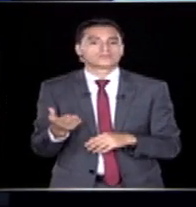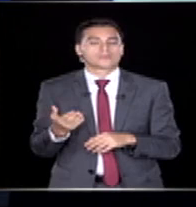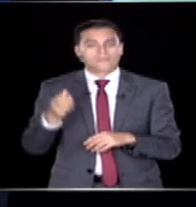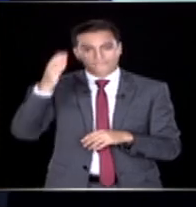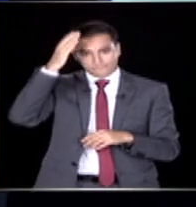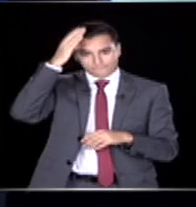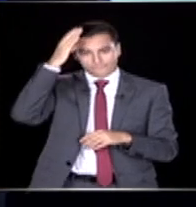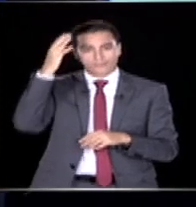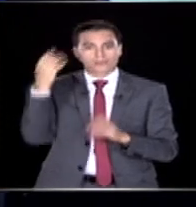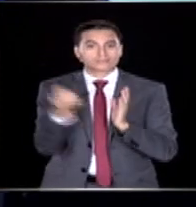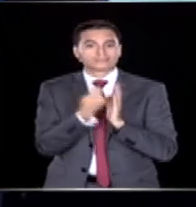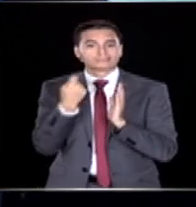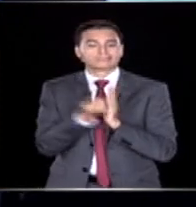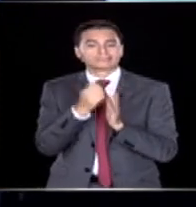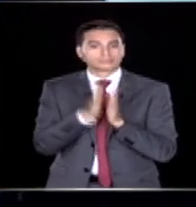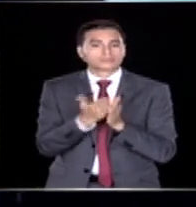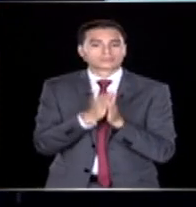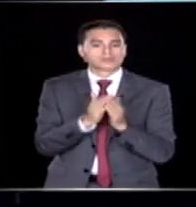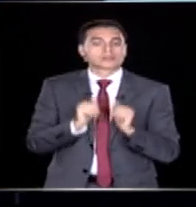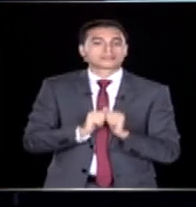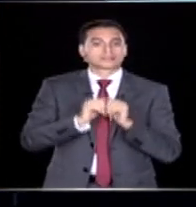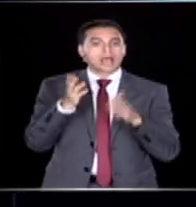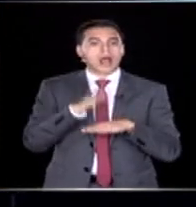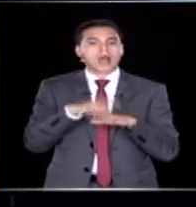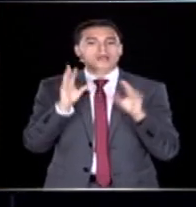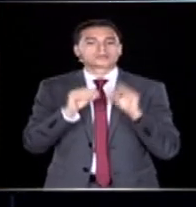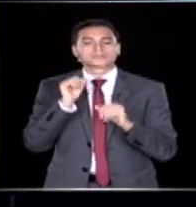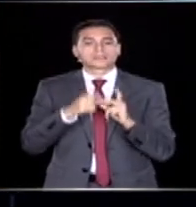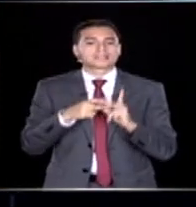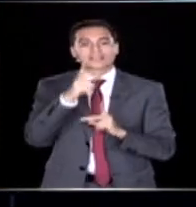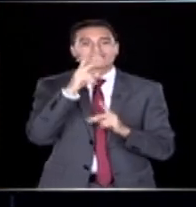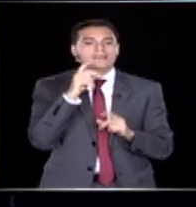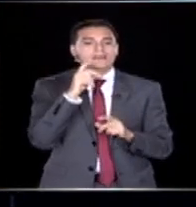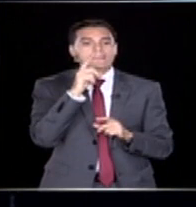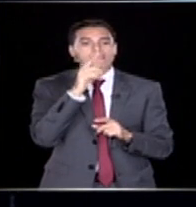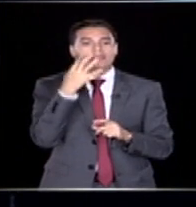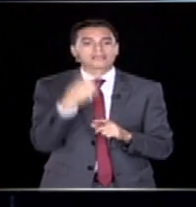مجموعة من المقالات عن رحلته لباريس